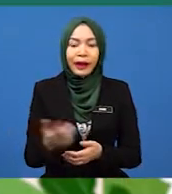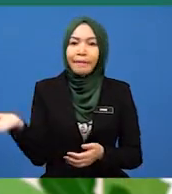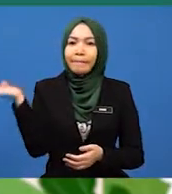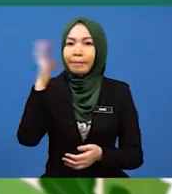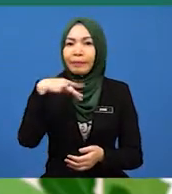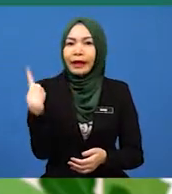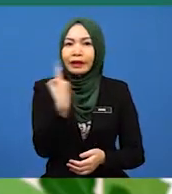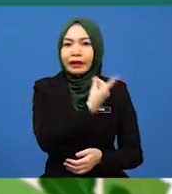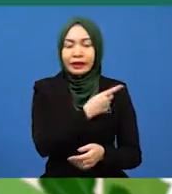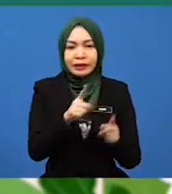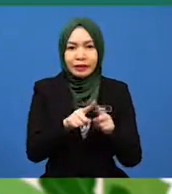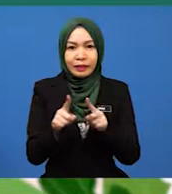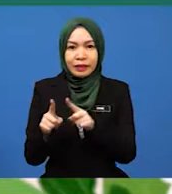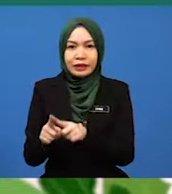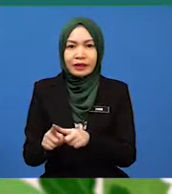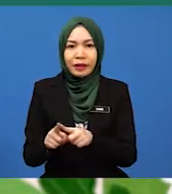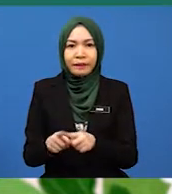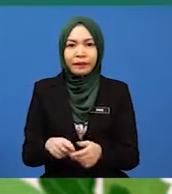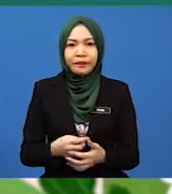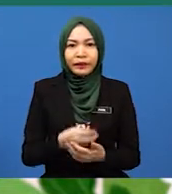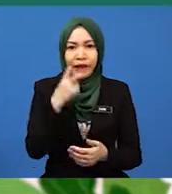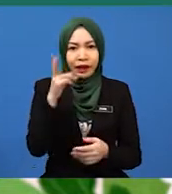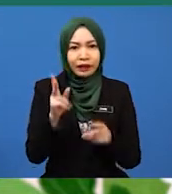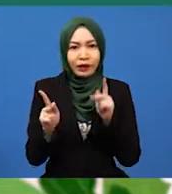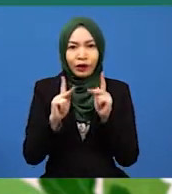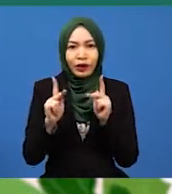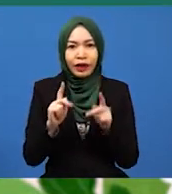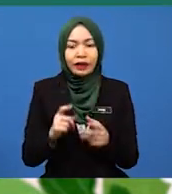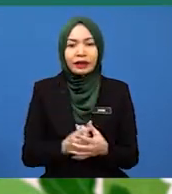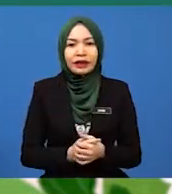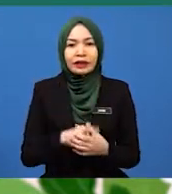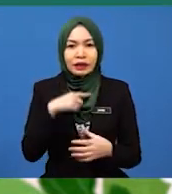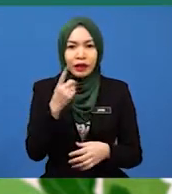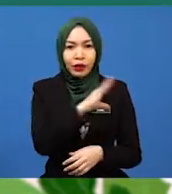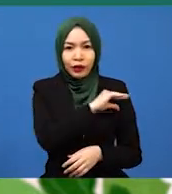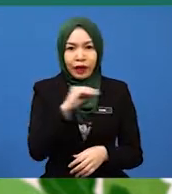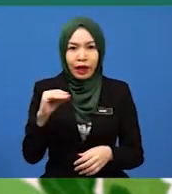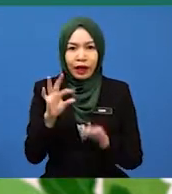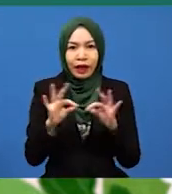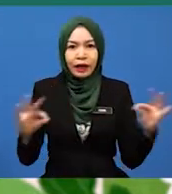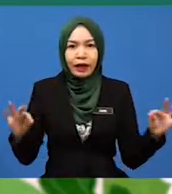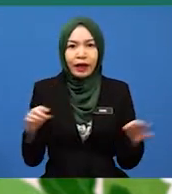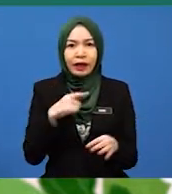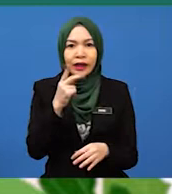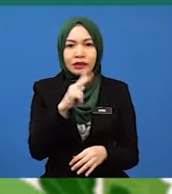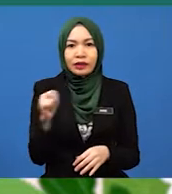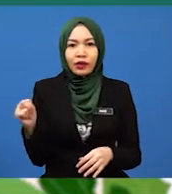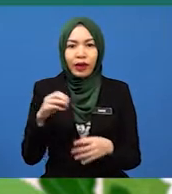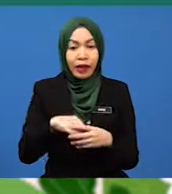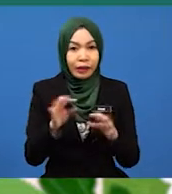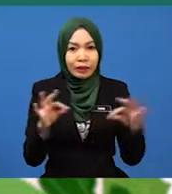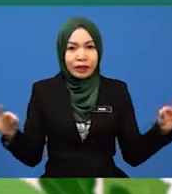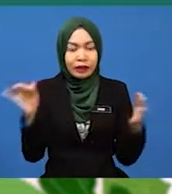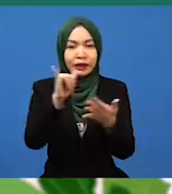Marilah sama-sama kita menyimak kata seru dan ayat-ayat seruan dalam cerita